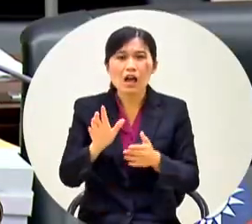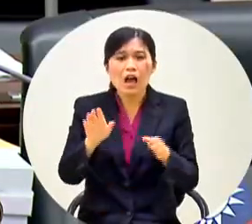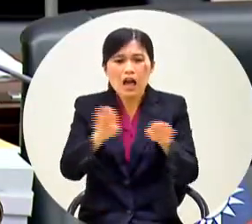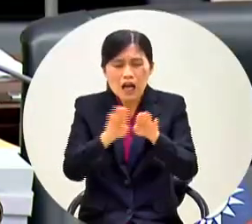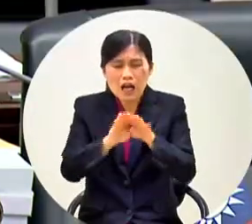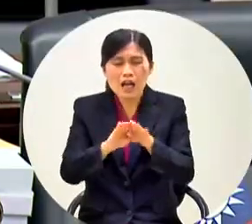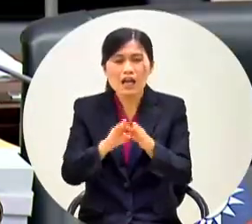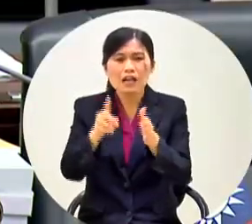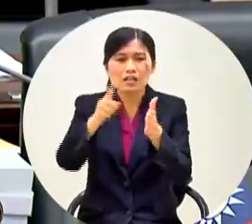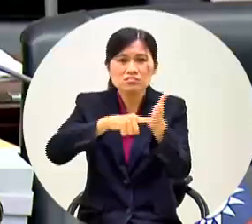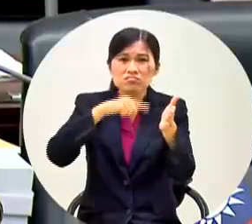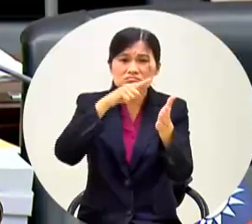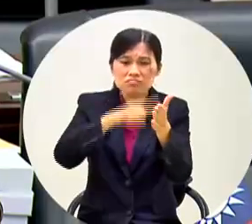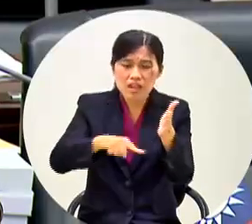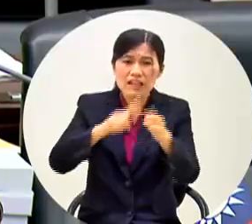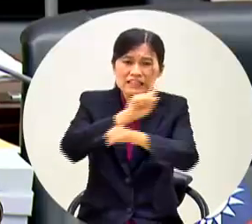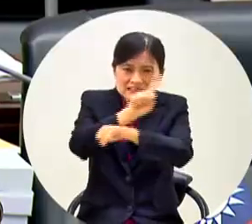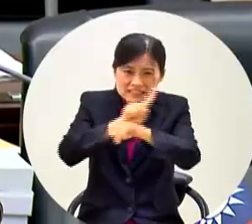吗？